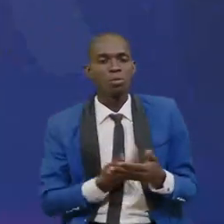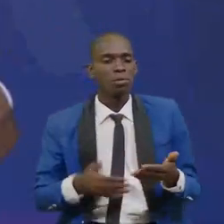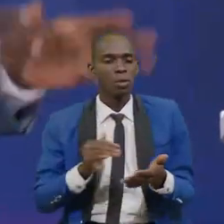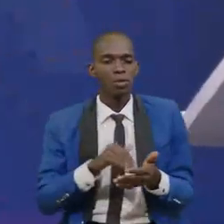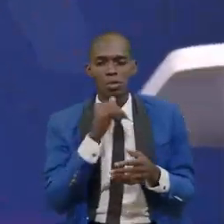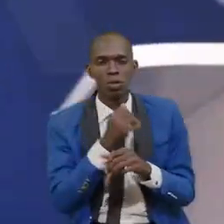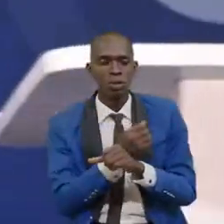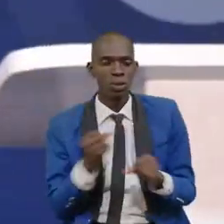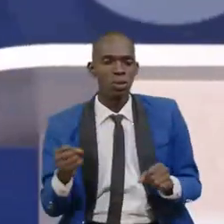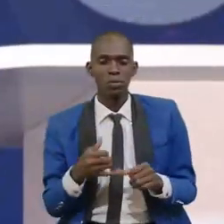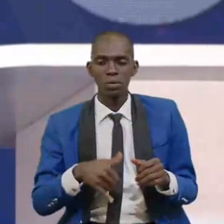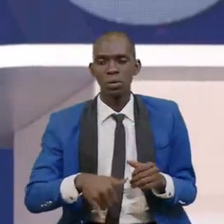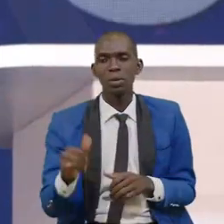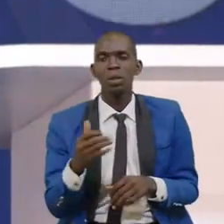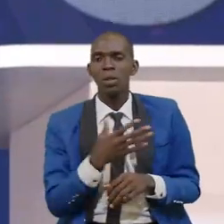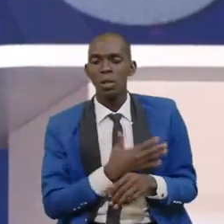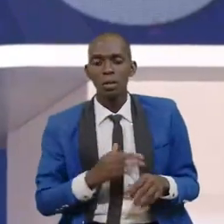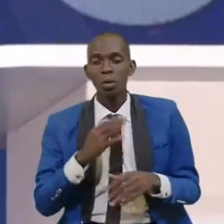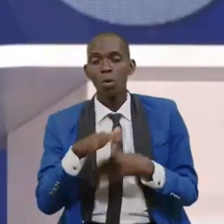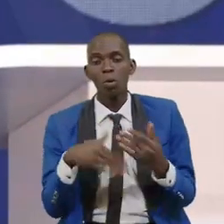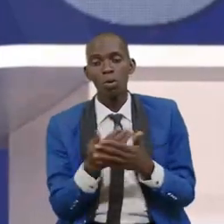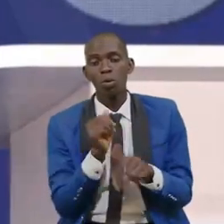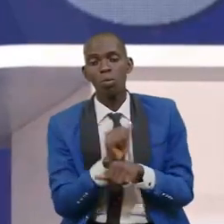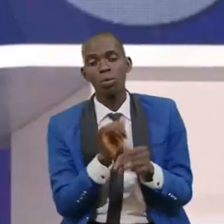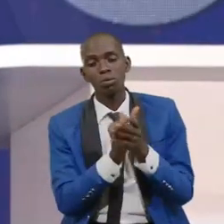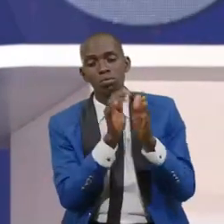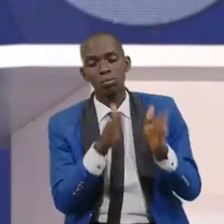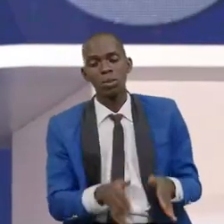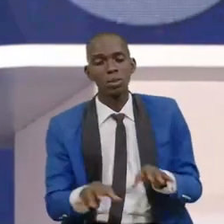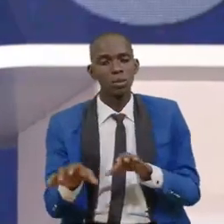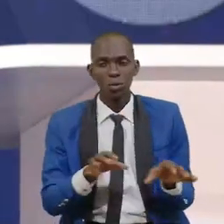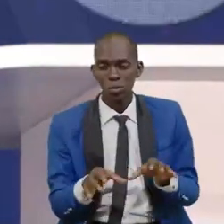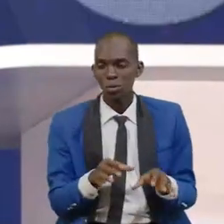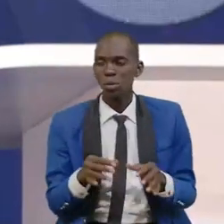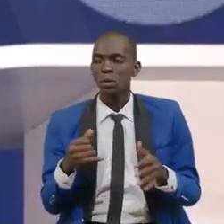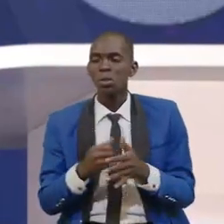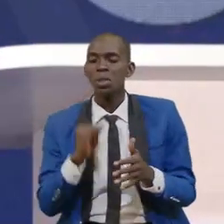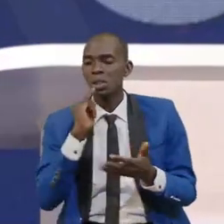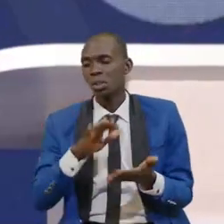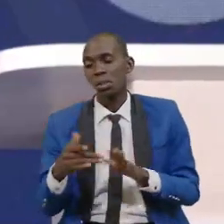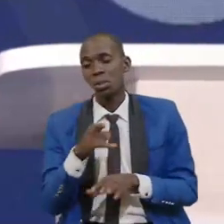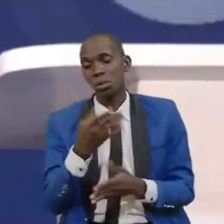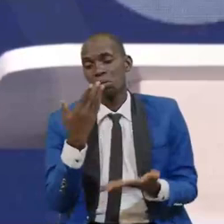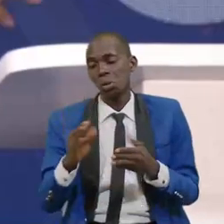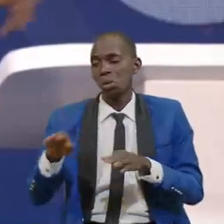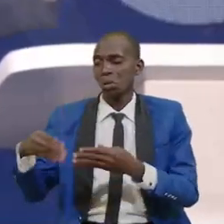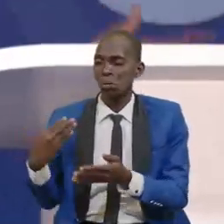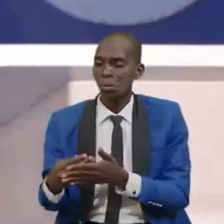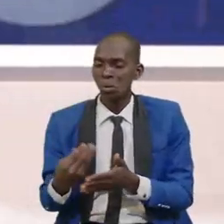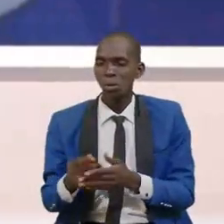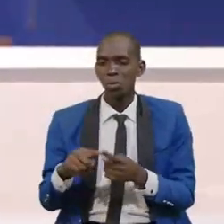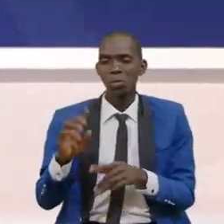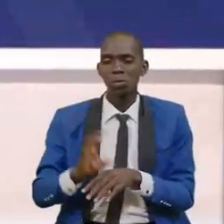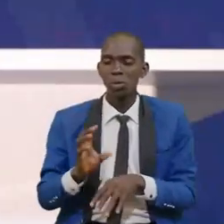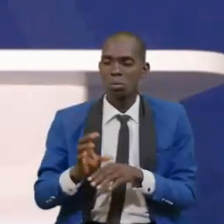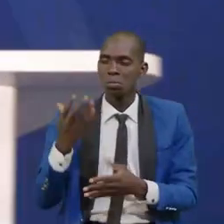Christ. Et il est mort. Toutes les œuvres qu'il fait, il peut donner de l'argent. Il peut même prêcher. Il peut même prier.